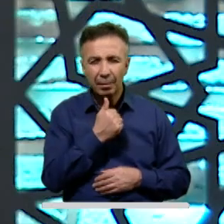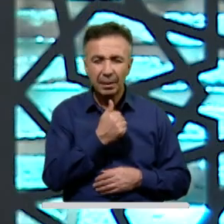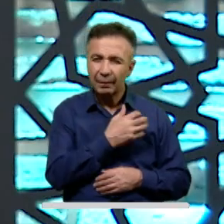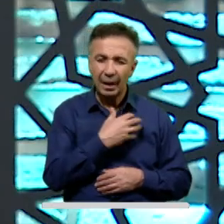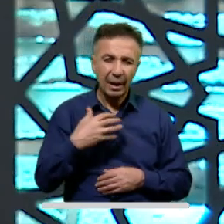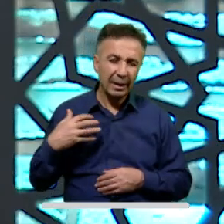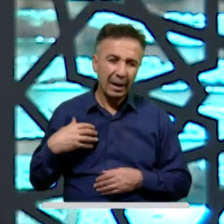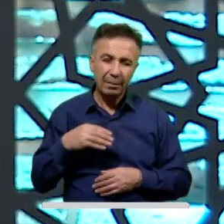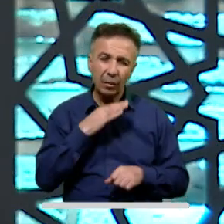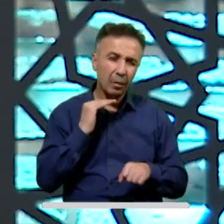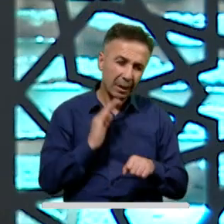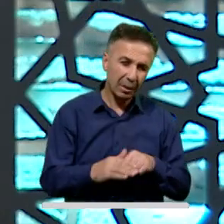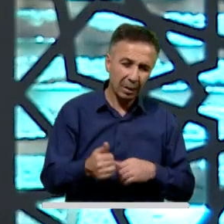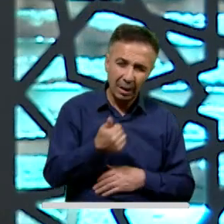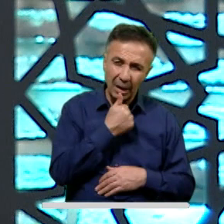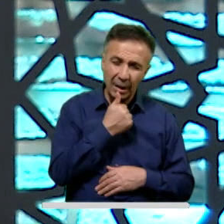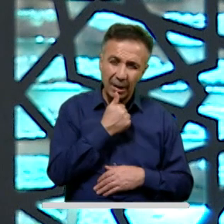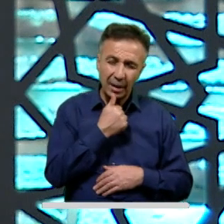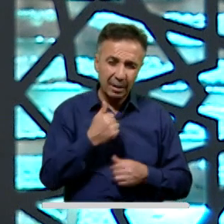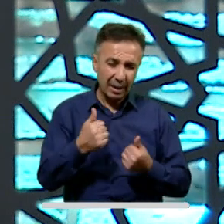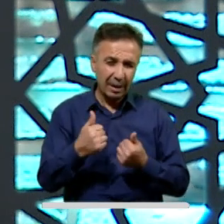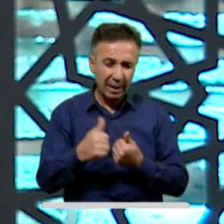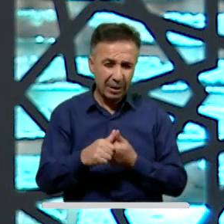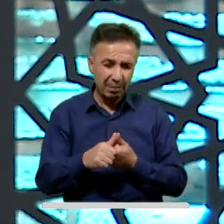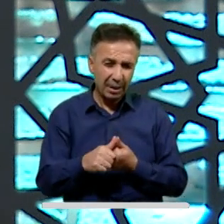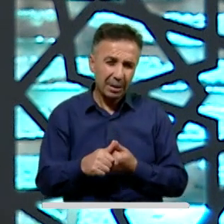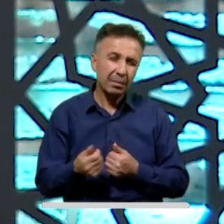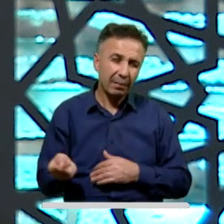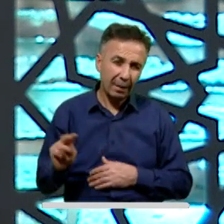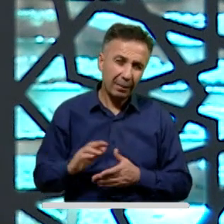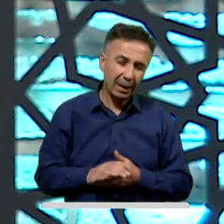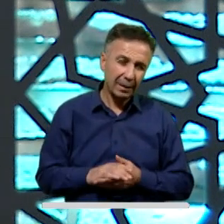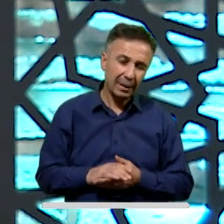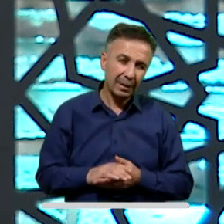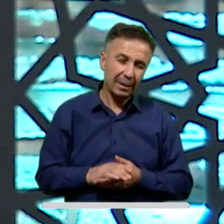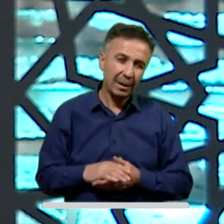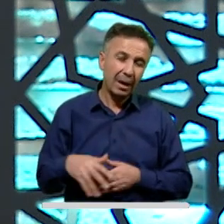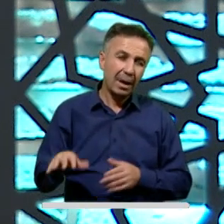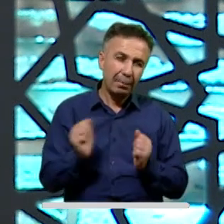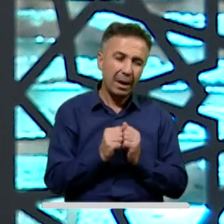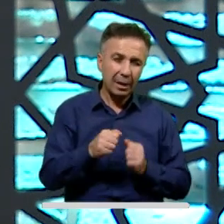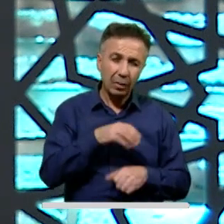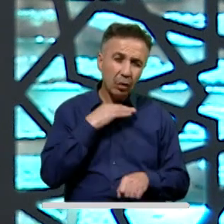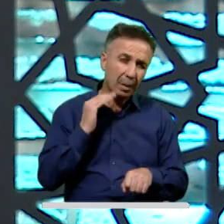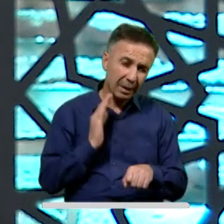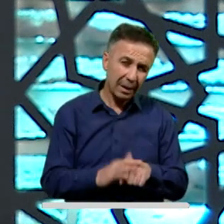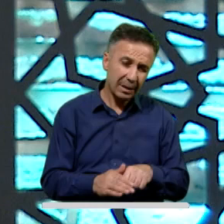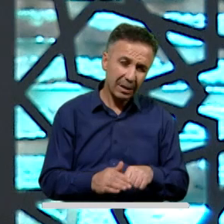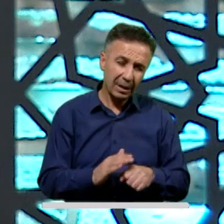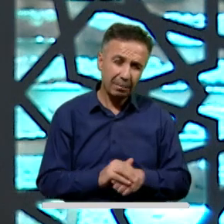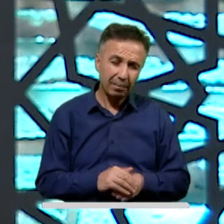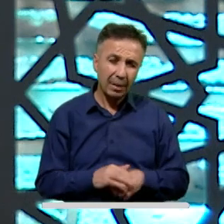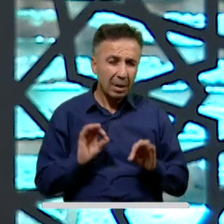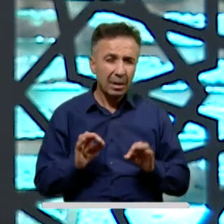sene eşim de vefat etti. Hani dördümüz kesecektik. Şimdi ben ne yapabilirim yani bu ölmüşlerimi kesebilir